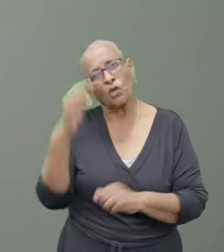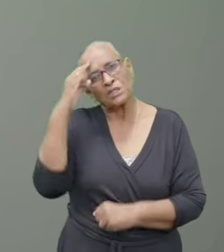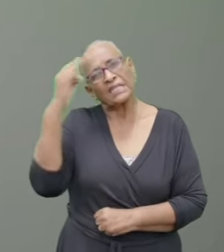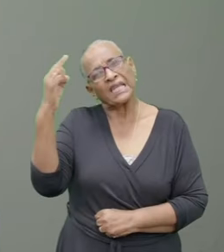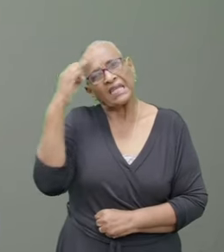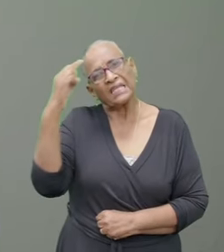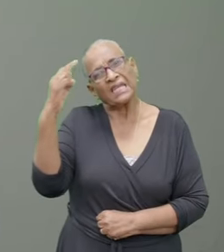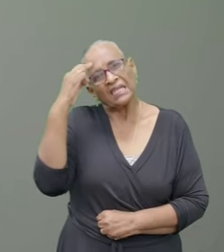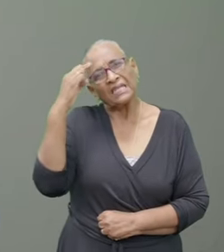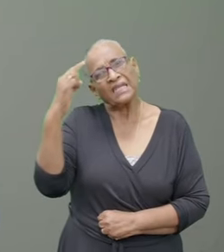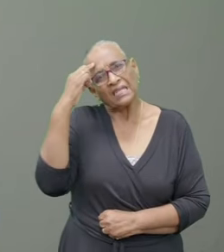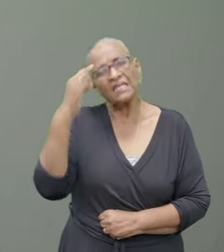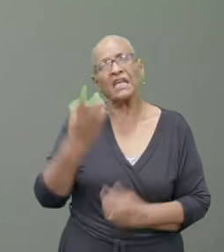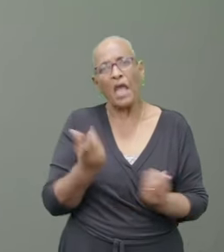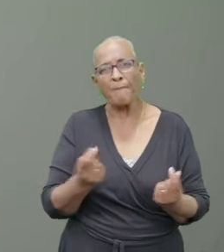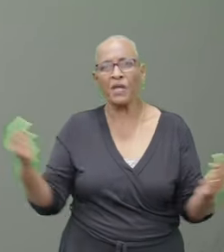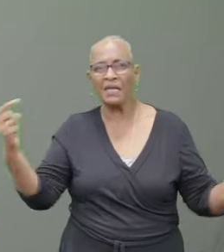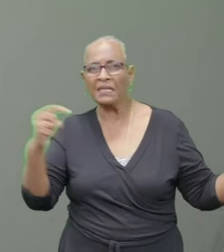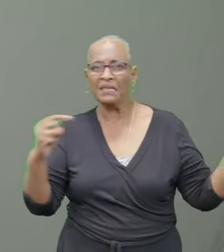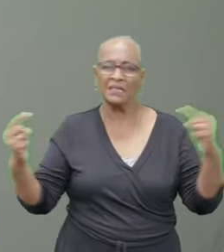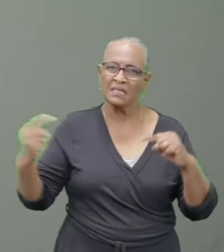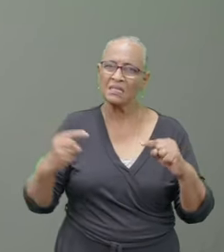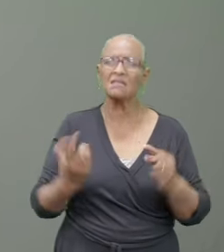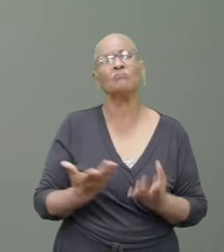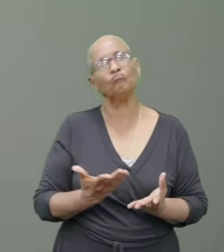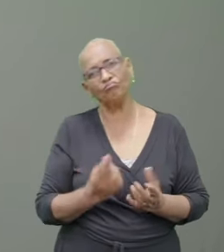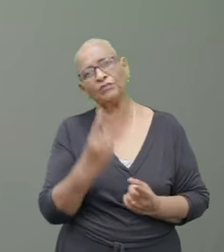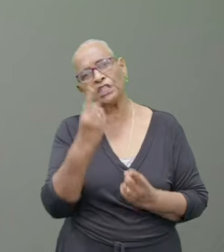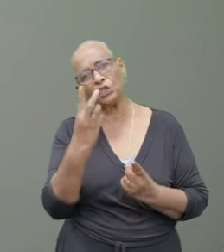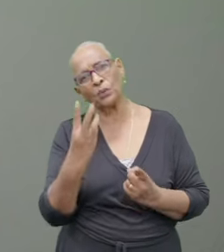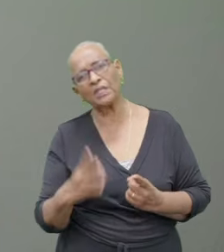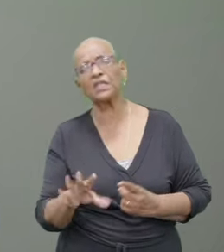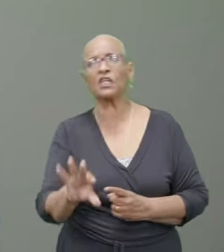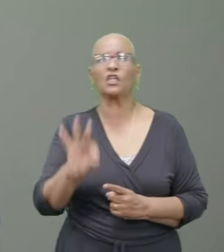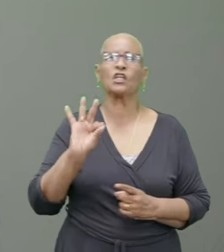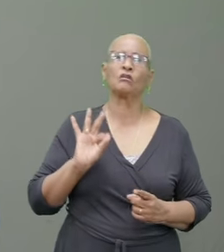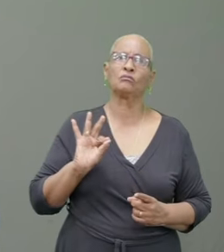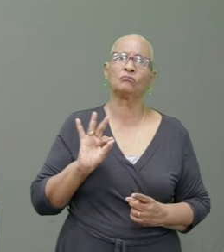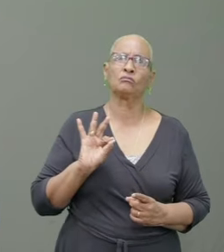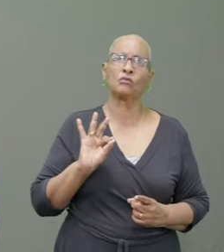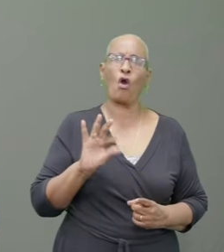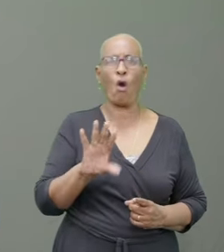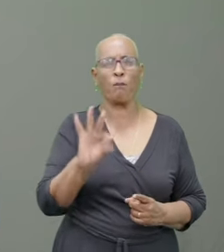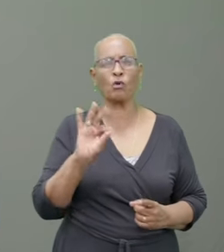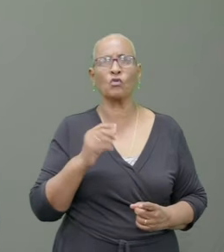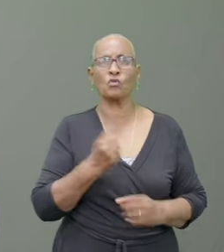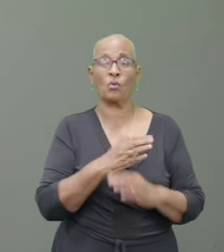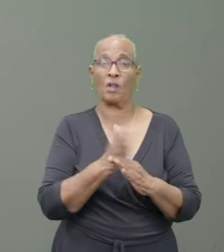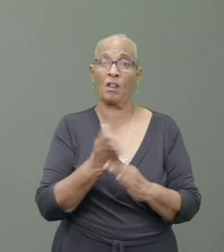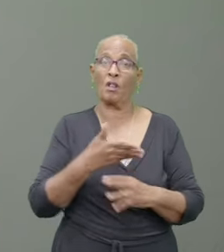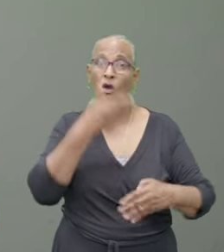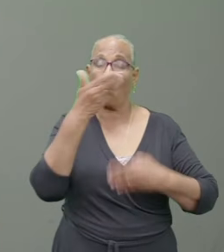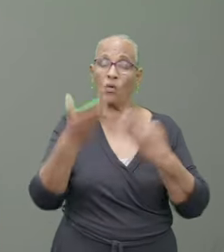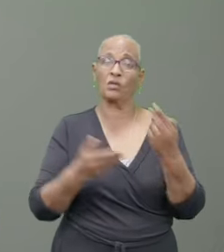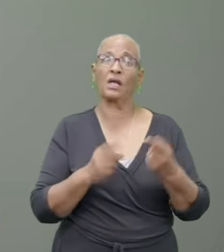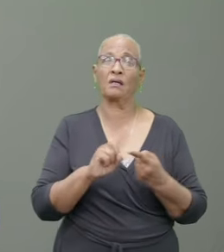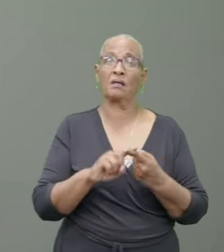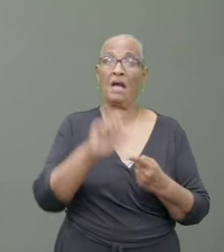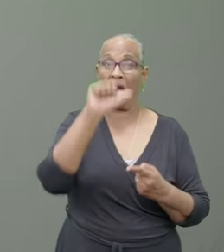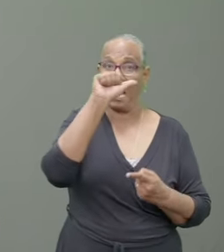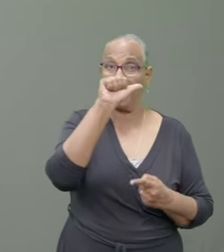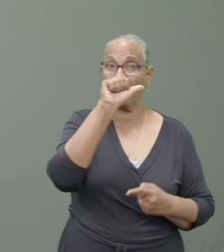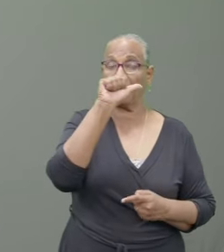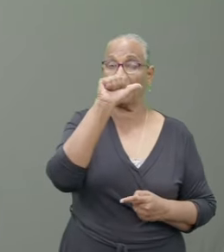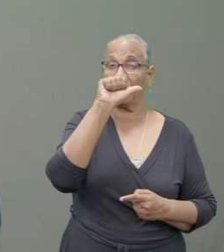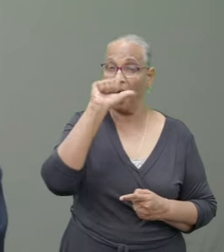we hebben uiteraard die discussie gehad en er zijn een paar uitkomsten die wij ook met u willen delen. We hebben gehad dat met name het AZP gevraagd